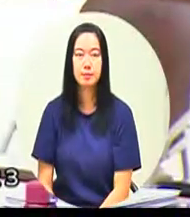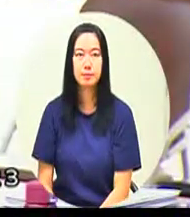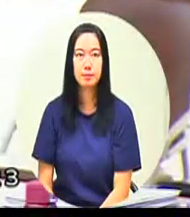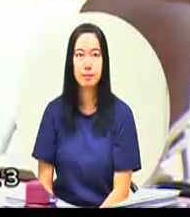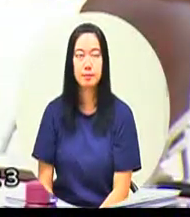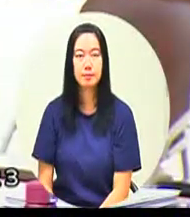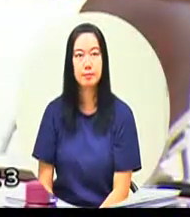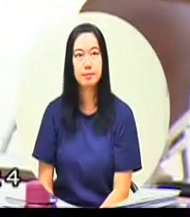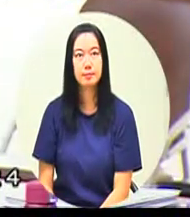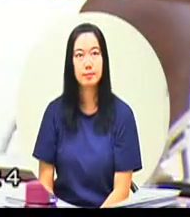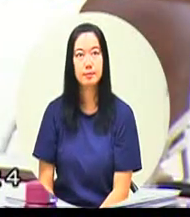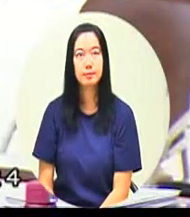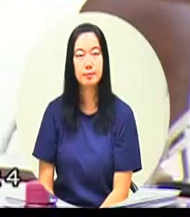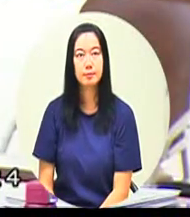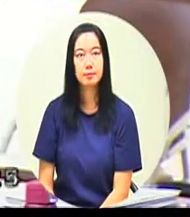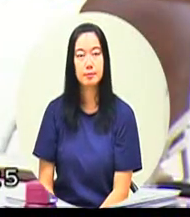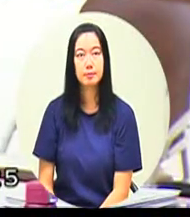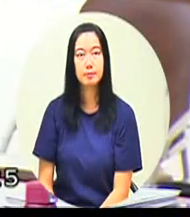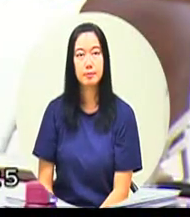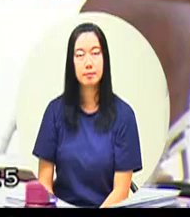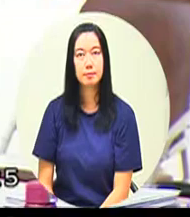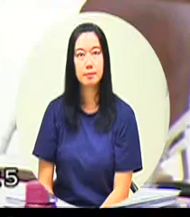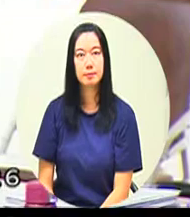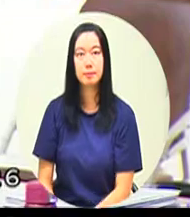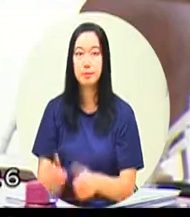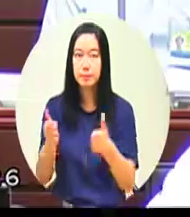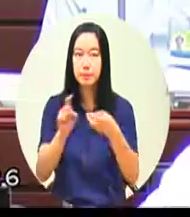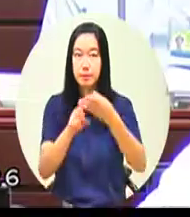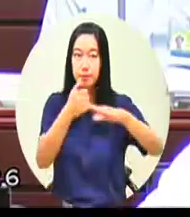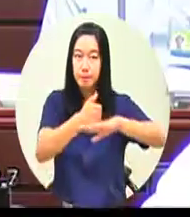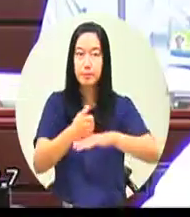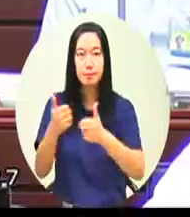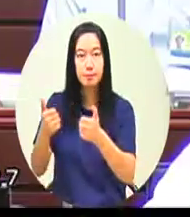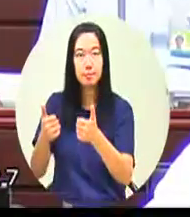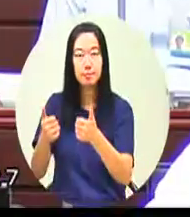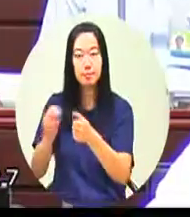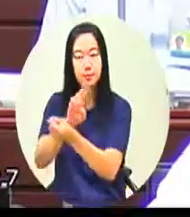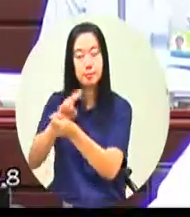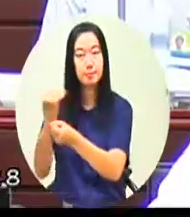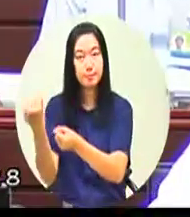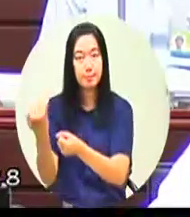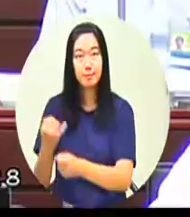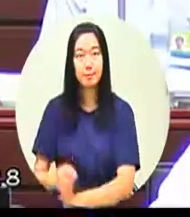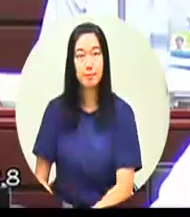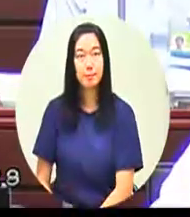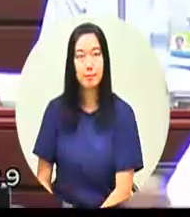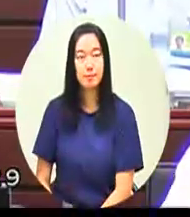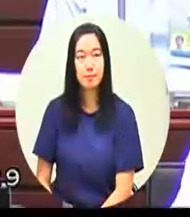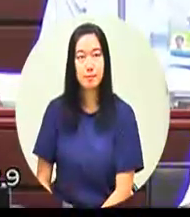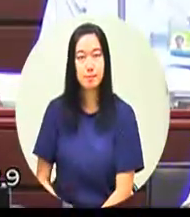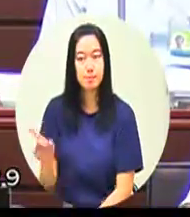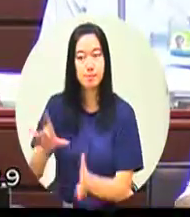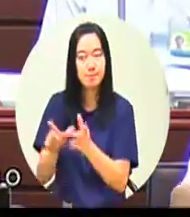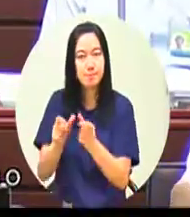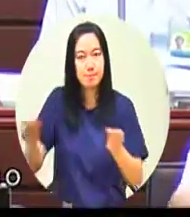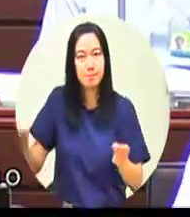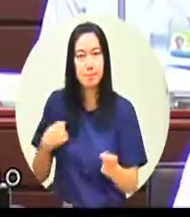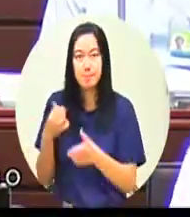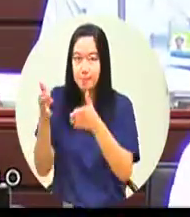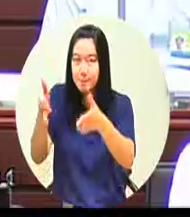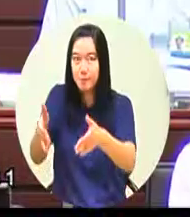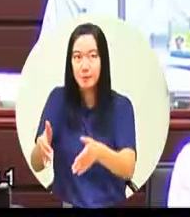们农业局的蔡局长。 谢谢主席，谢谢林议员。 啊，林议员拢长期拢对着咱